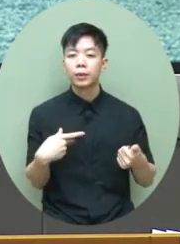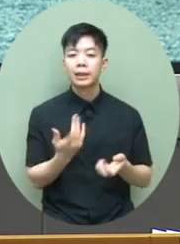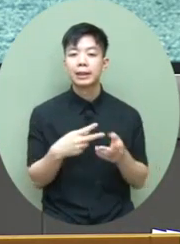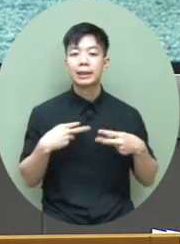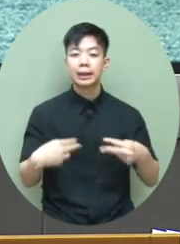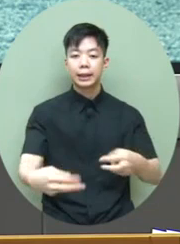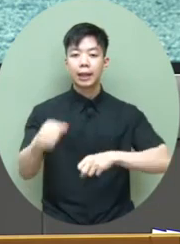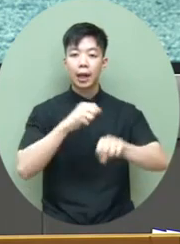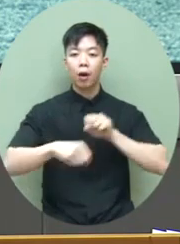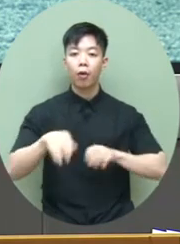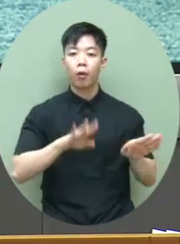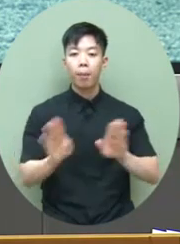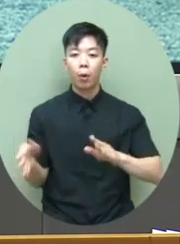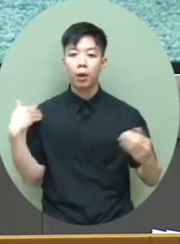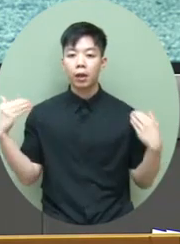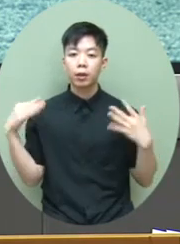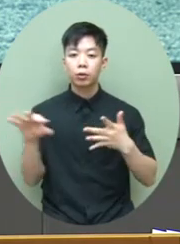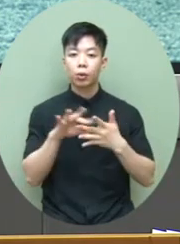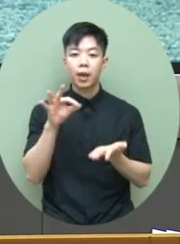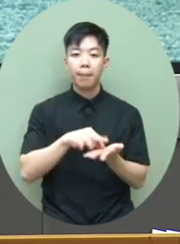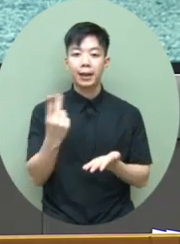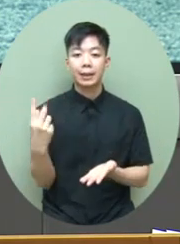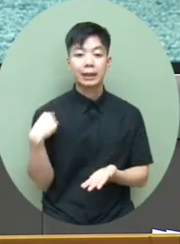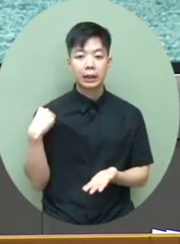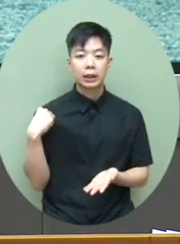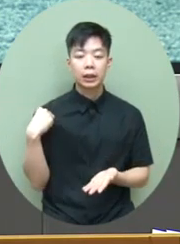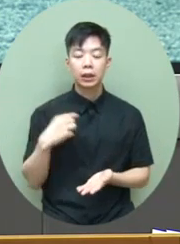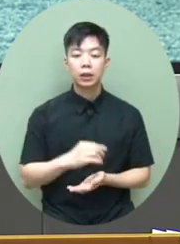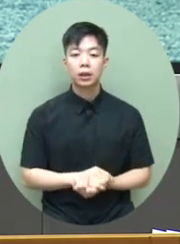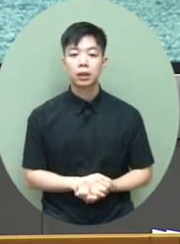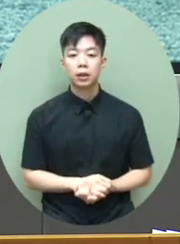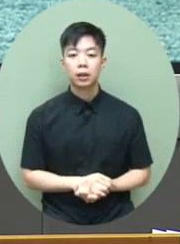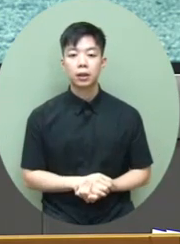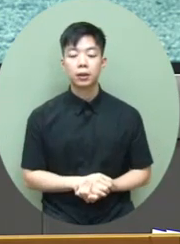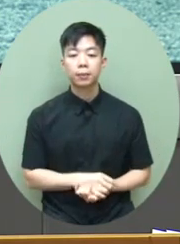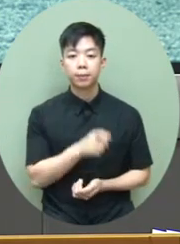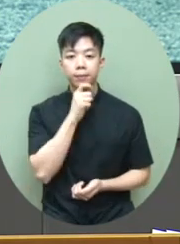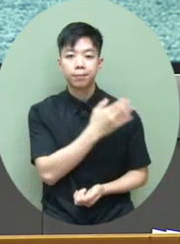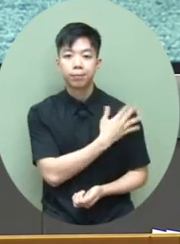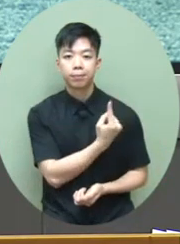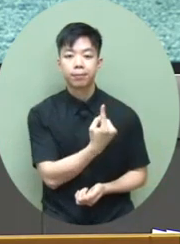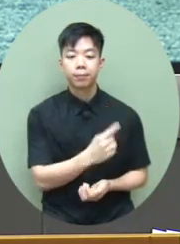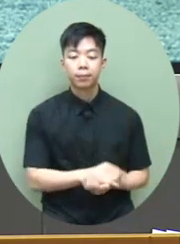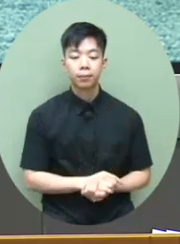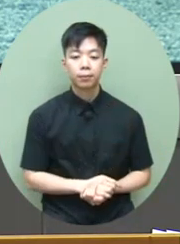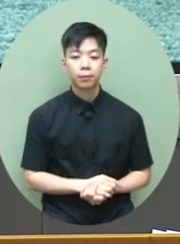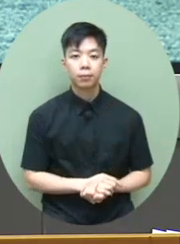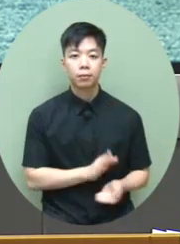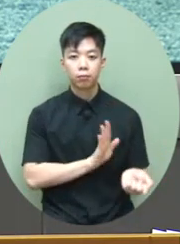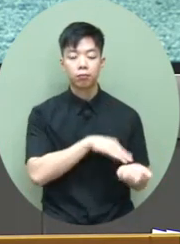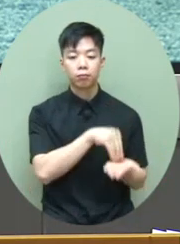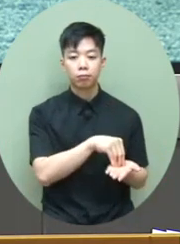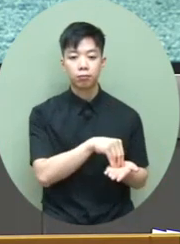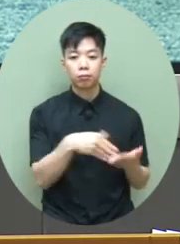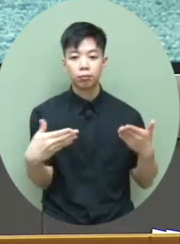舍啦，咁就是青衣的，咁是有1個職員啦，係個案啦，咁